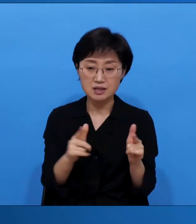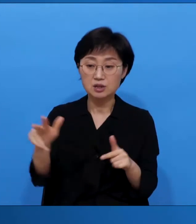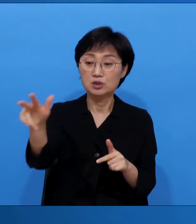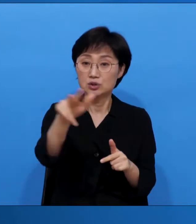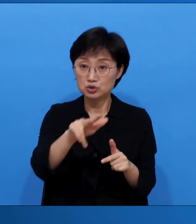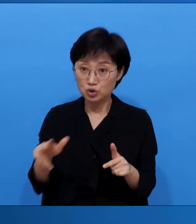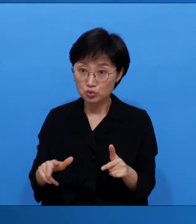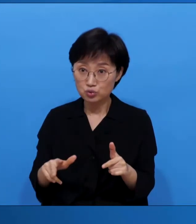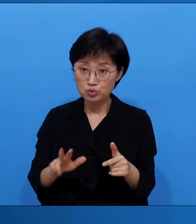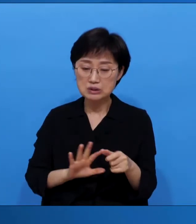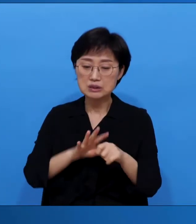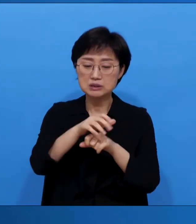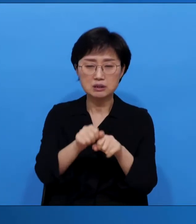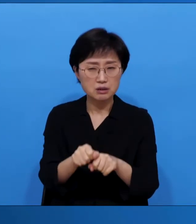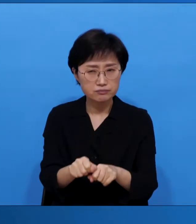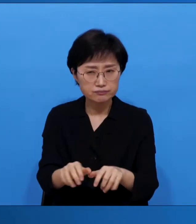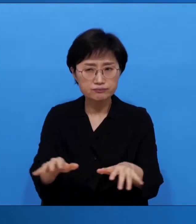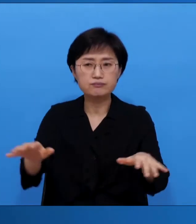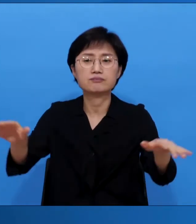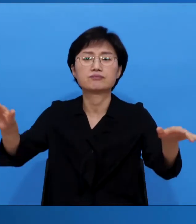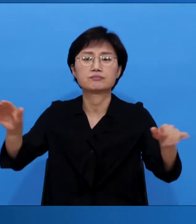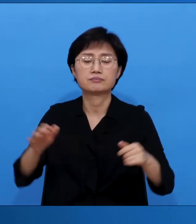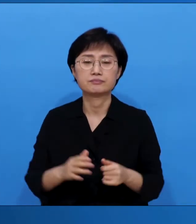확산되는 출발점이 된 것입니다.